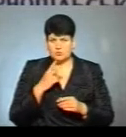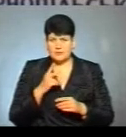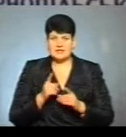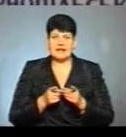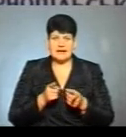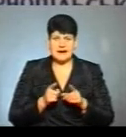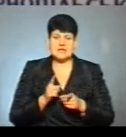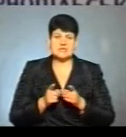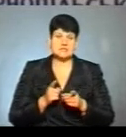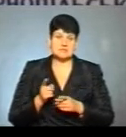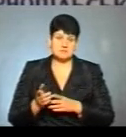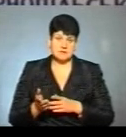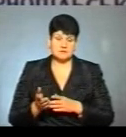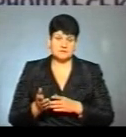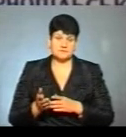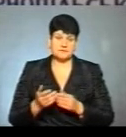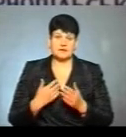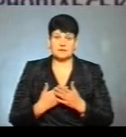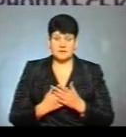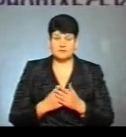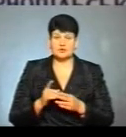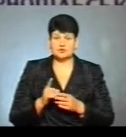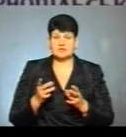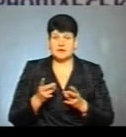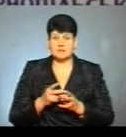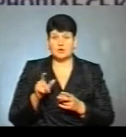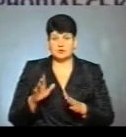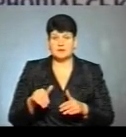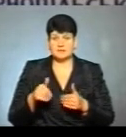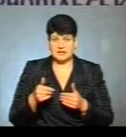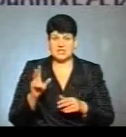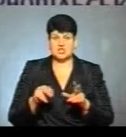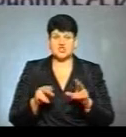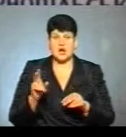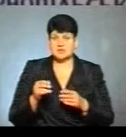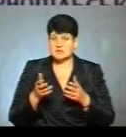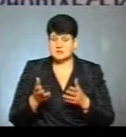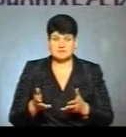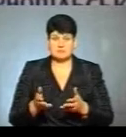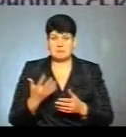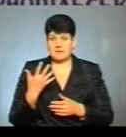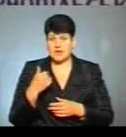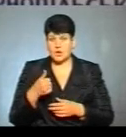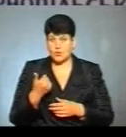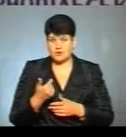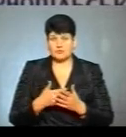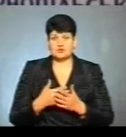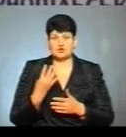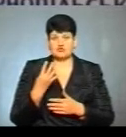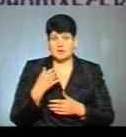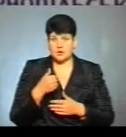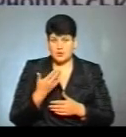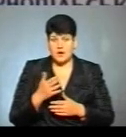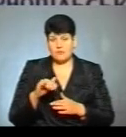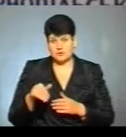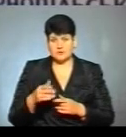зміни, і напевно, що треба людям дати ще треба шанс 5 років хоча б, чи 4,